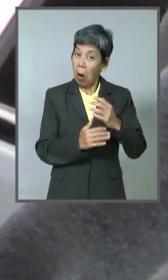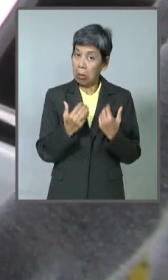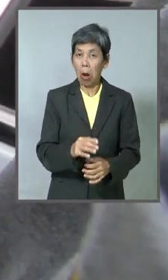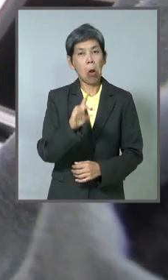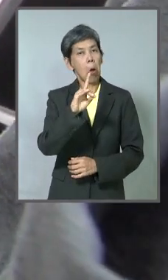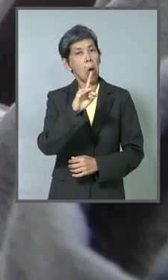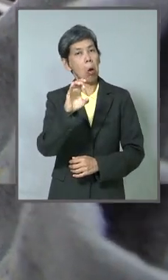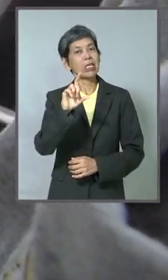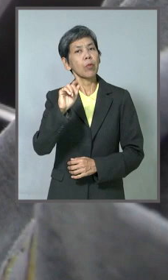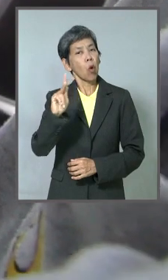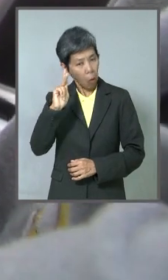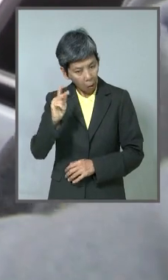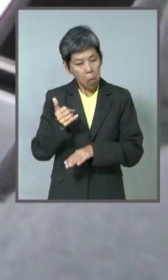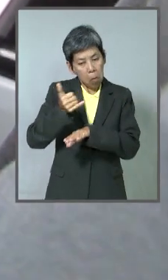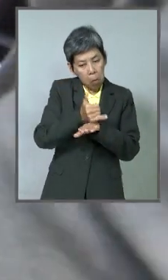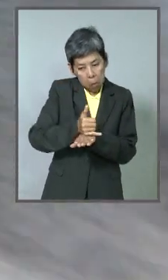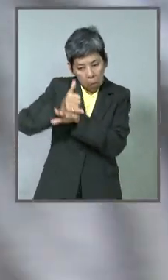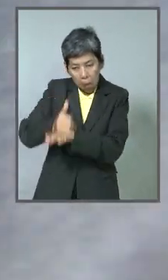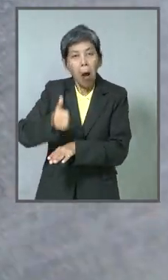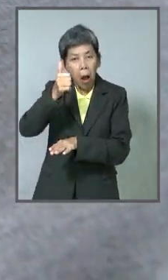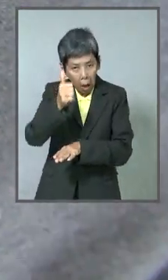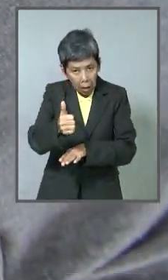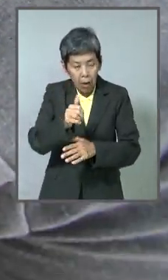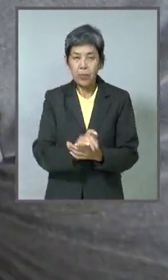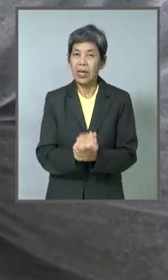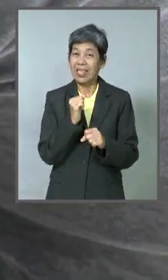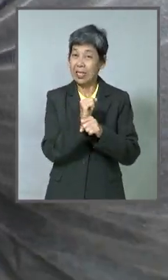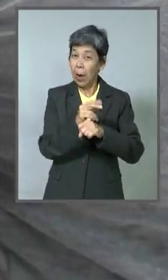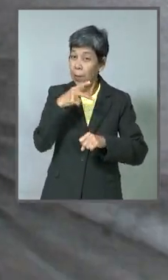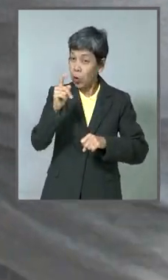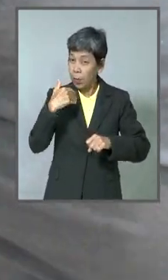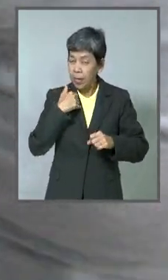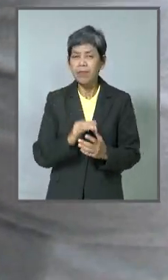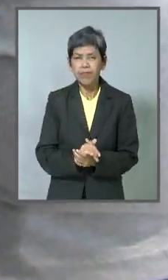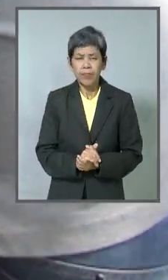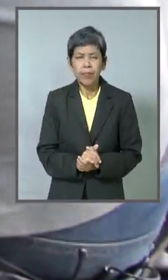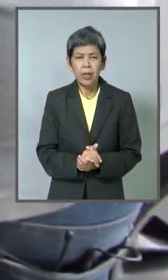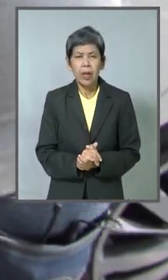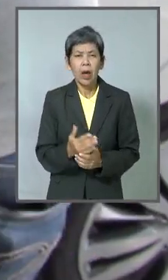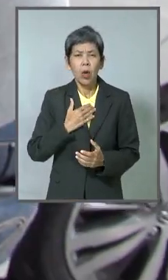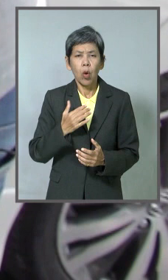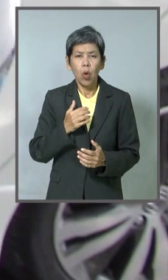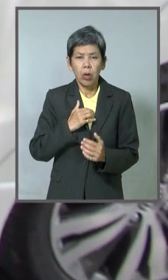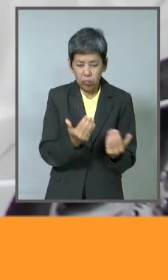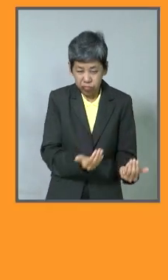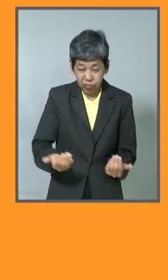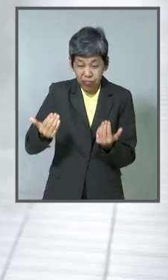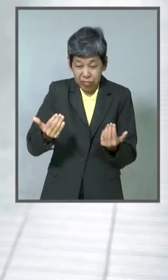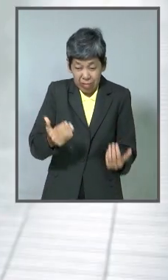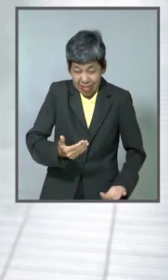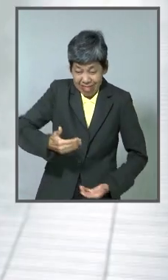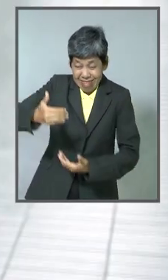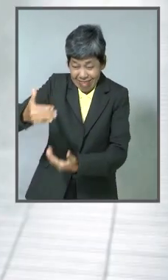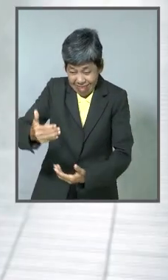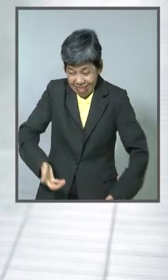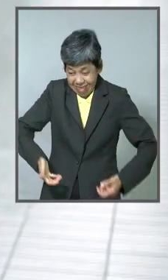ำหนักในการยกได้มากถึง120กิโลกรัมเลยล่ะค่ะ ประโยชน์ด้านการใช้งานคือแน่เลยก็คือผู้ที่ยกครับ